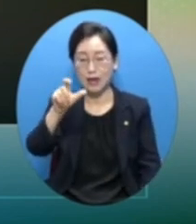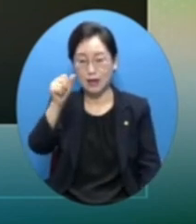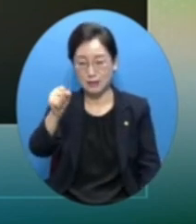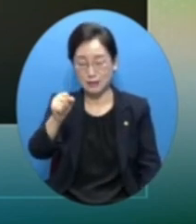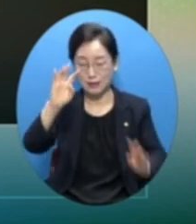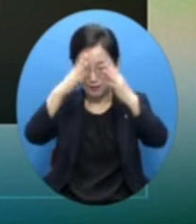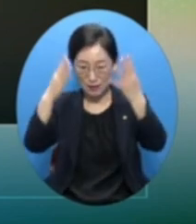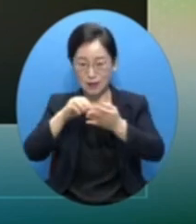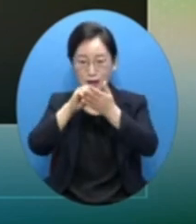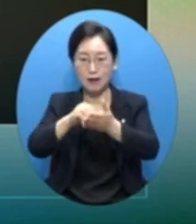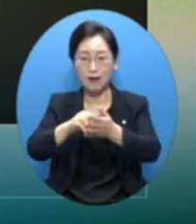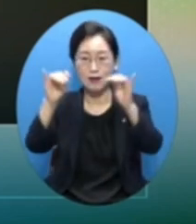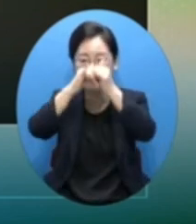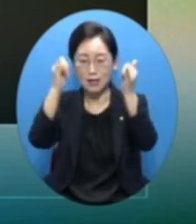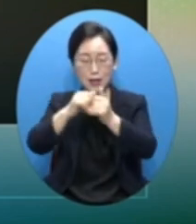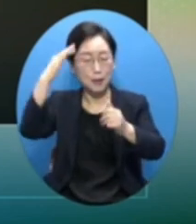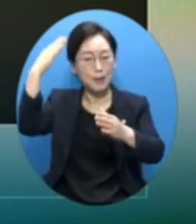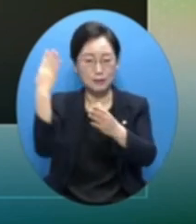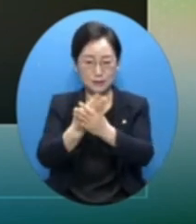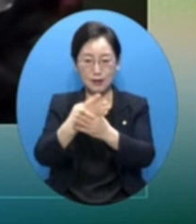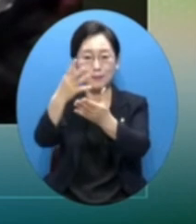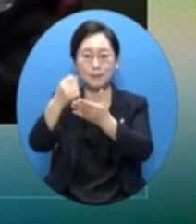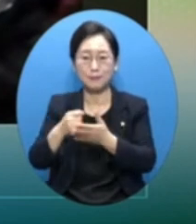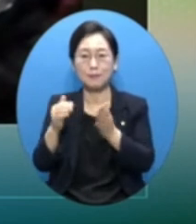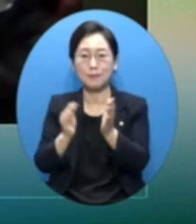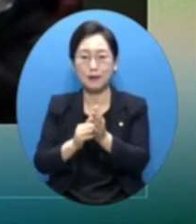취득하고 2017년부터 한동대학교